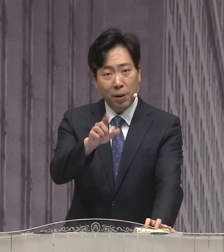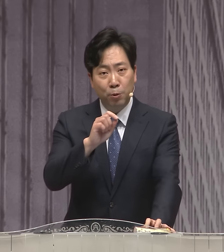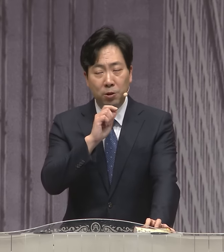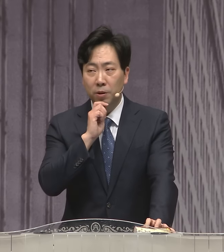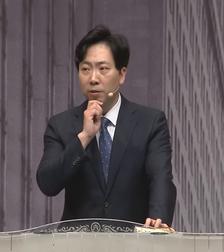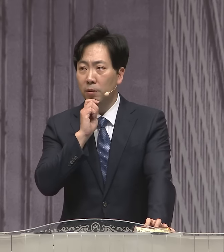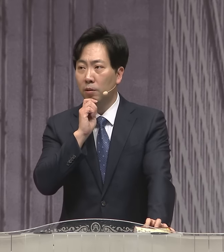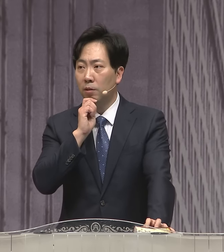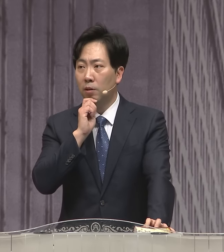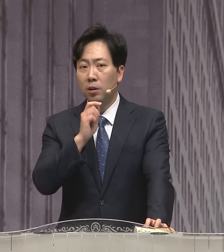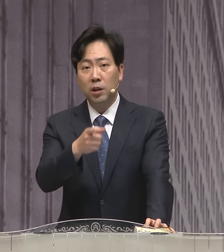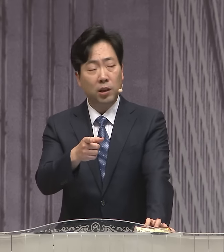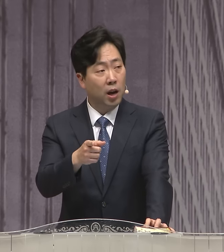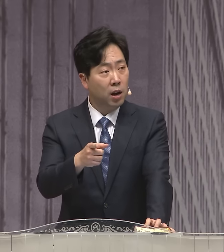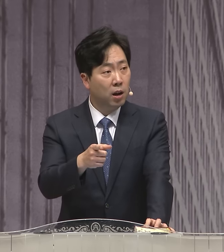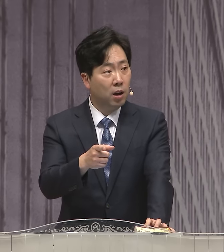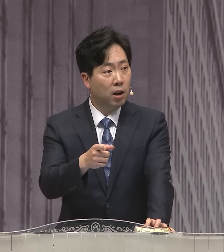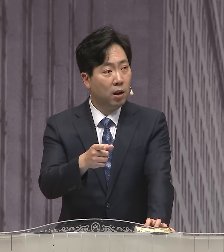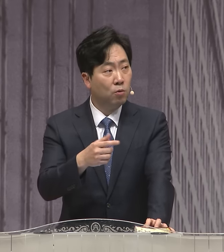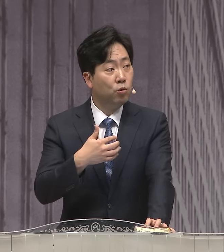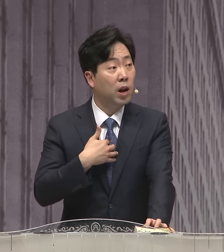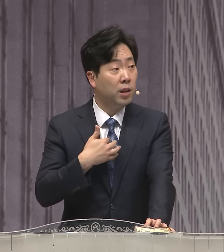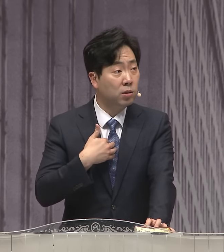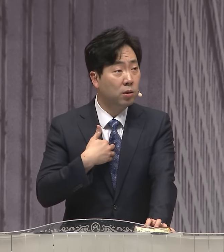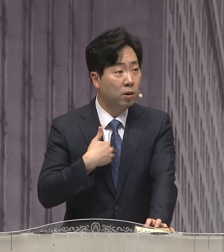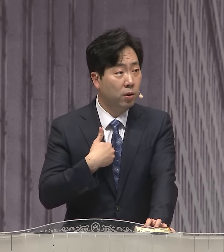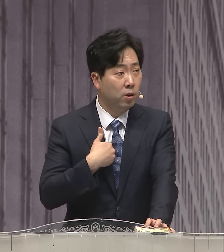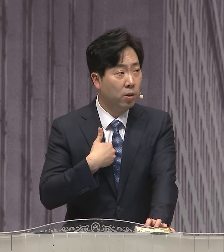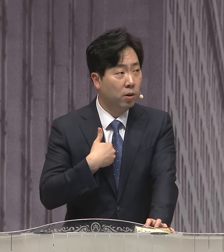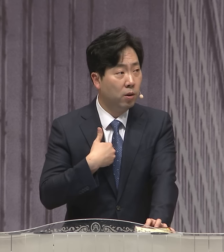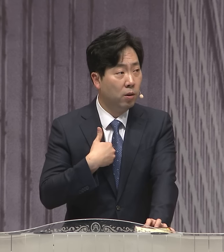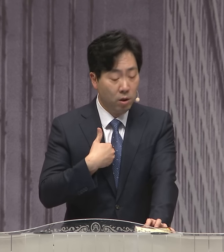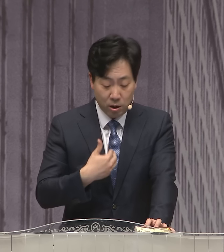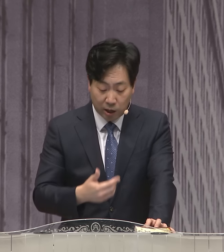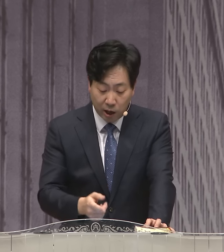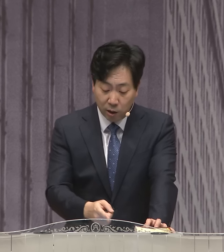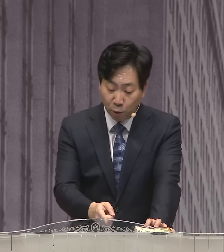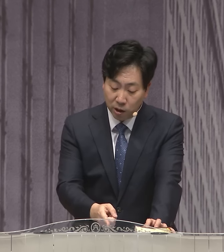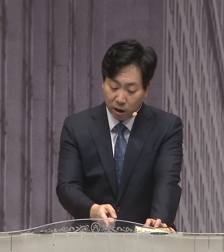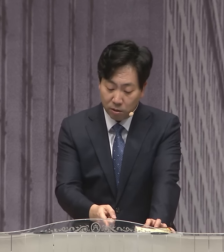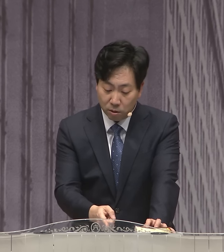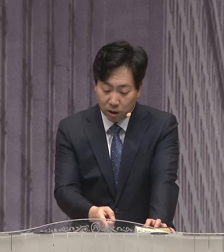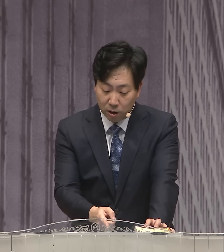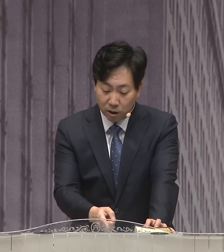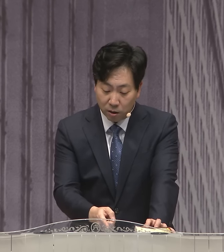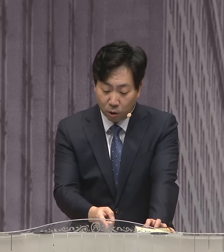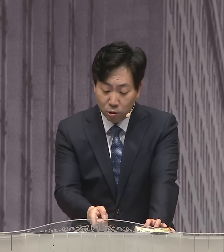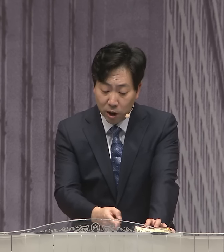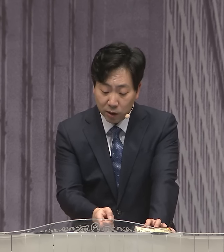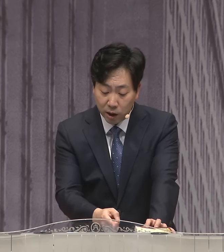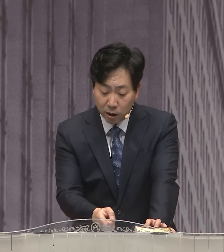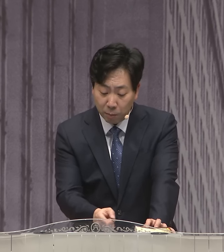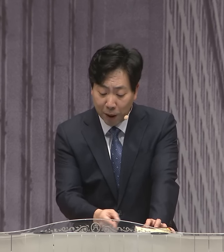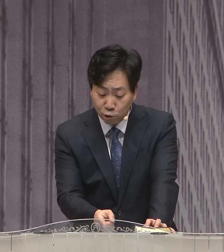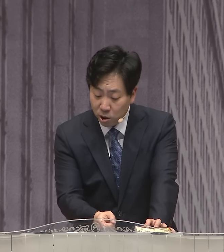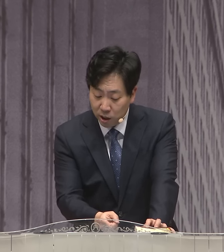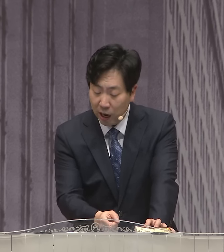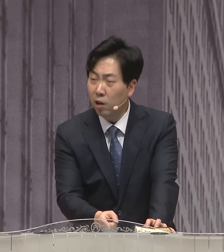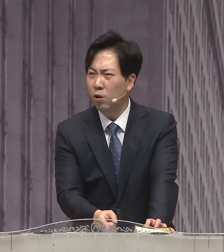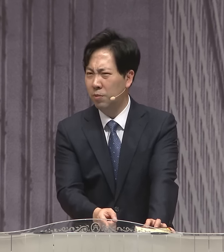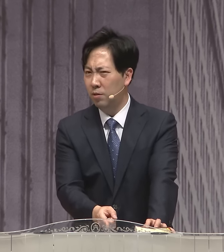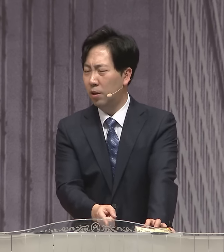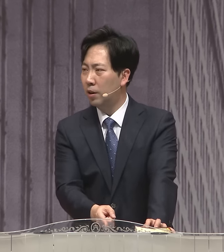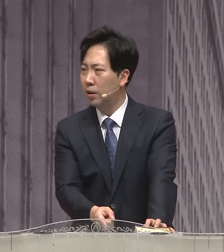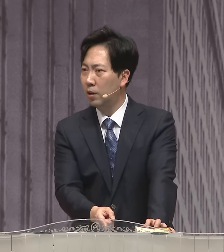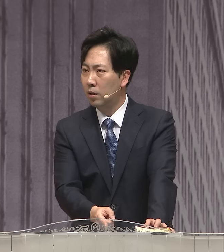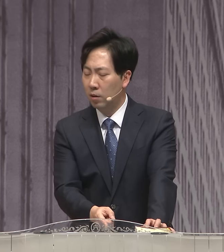여러분이 가만 보시면 이게 다 우리 안에 있어요. 제가 이걸 보니까요 어느 하나 뺄 수 있는 게